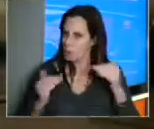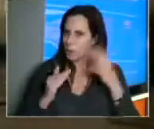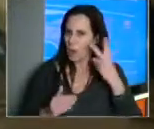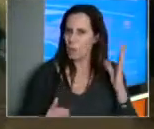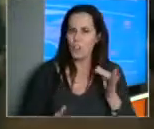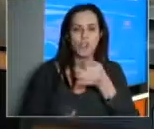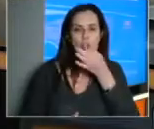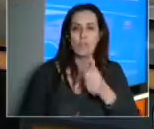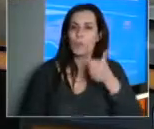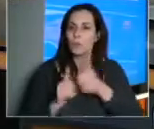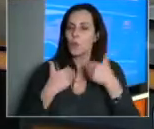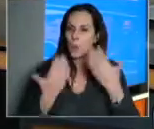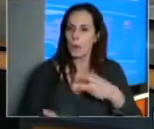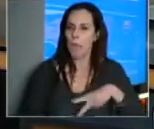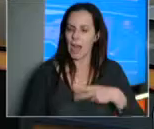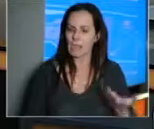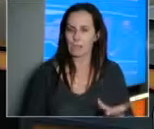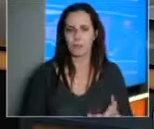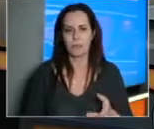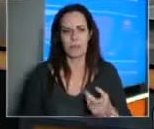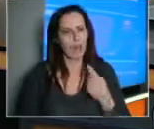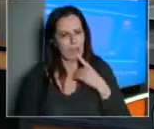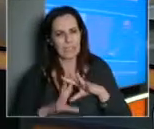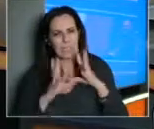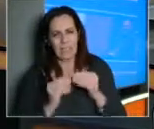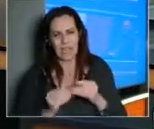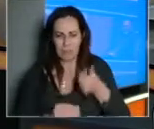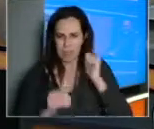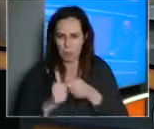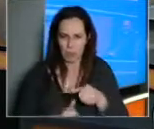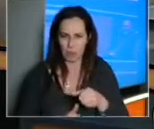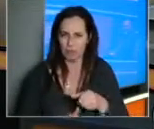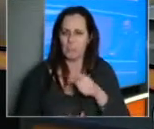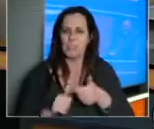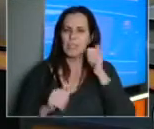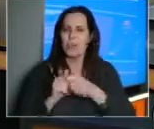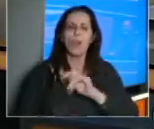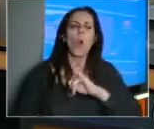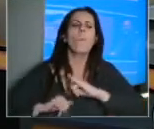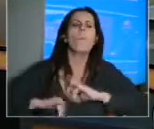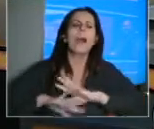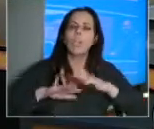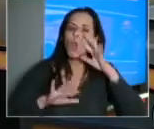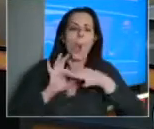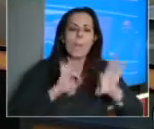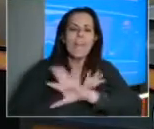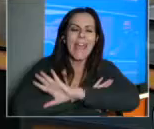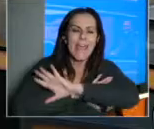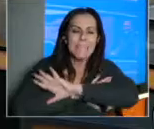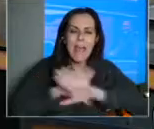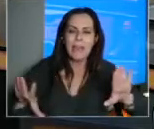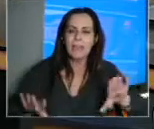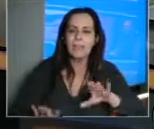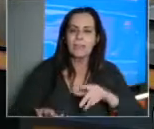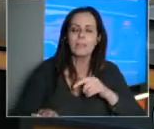ברור. אבל... השאלה היא מירי רגב הייתה נותנת לו את זה אחרת. אז בוא נגיד, אסכם את הסיפור של מירי רגב במשפט אחד. מירי רגב לא ראה בעיניים, מירי לא אותך ולא אותי ולא אף